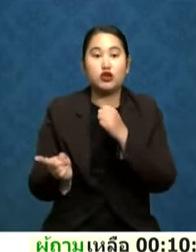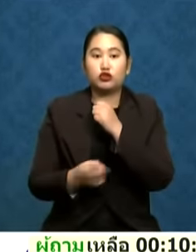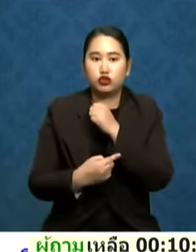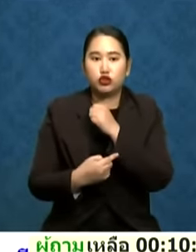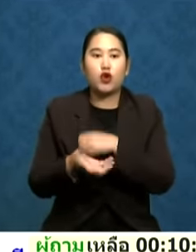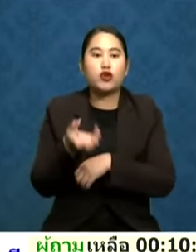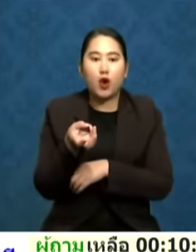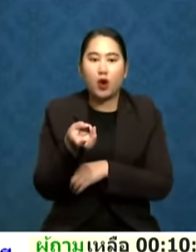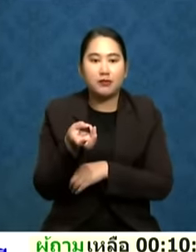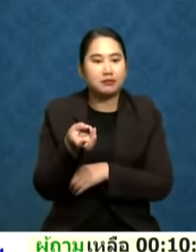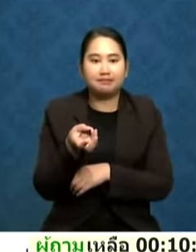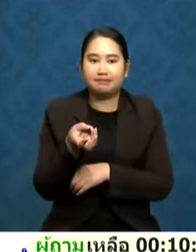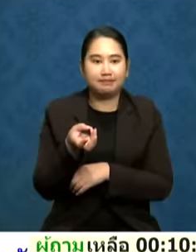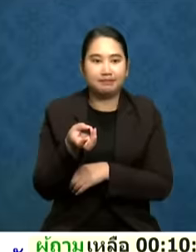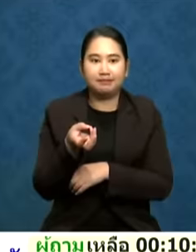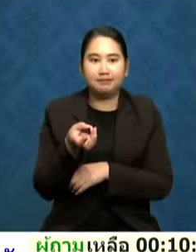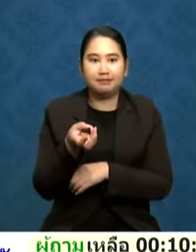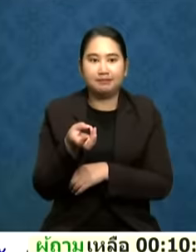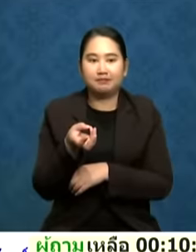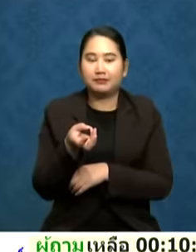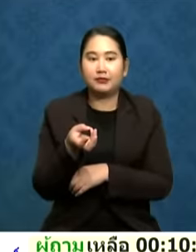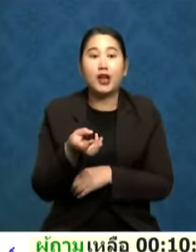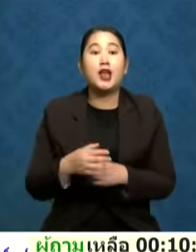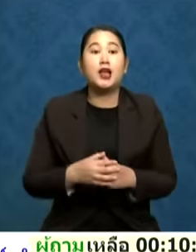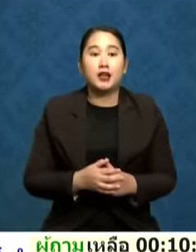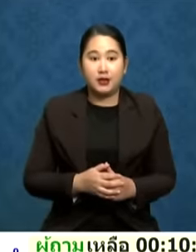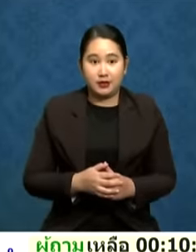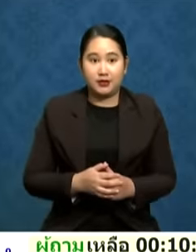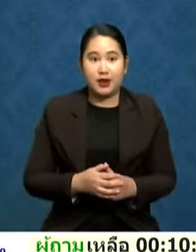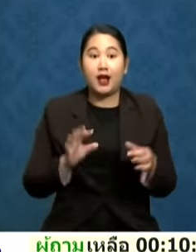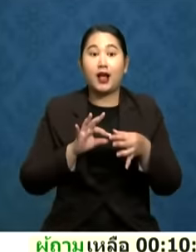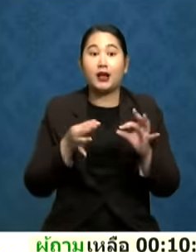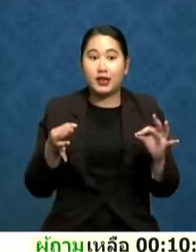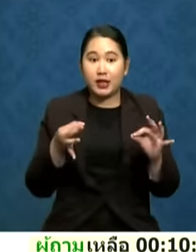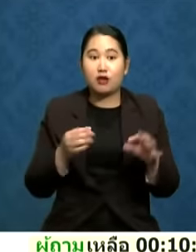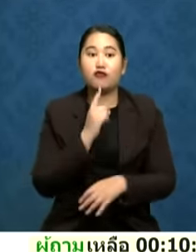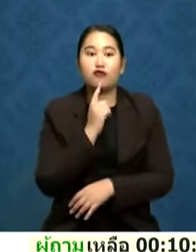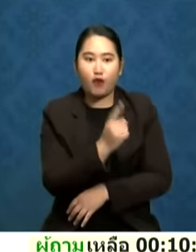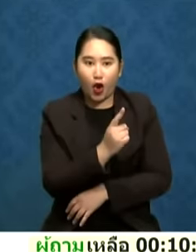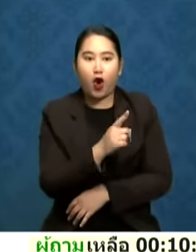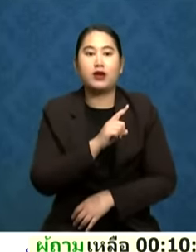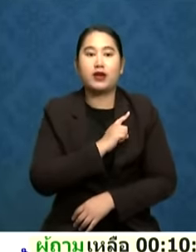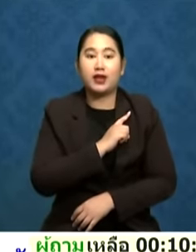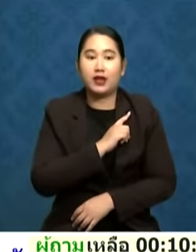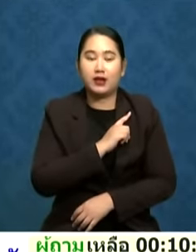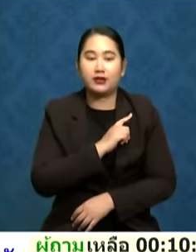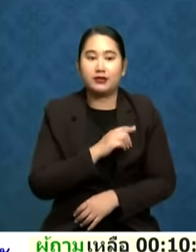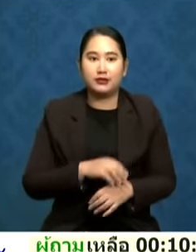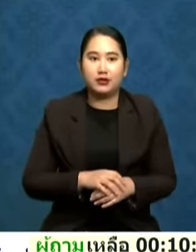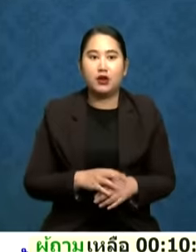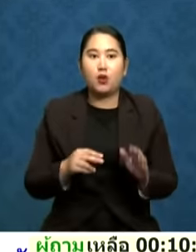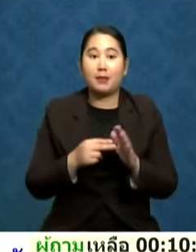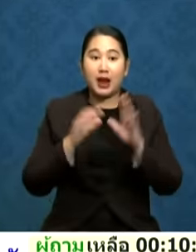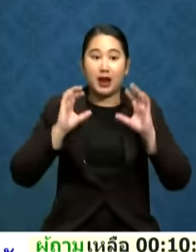จะน้อยนดก็ตามผมขอย้ำนะว่าคัดีนี้เขาฟ้องเองไม่ใช่ผลงาน